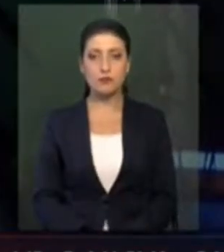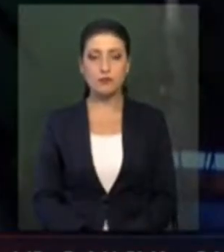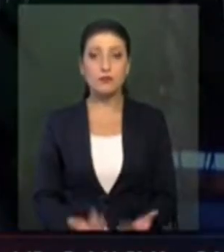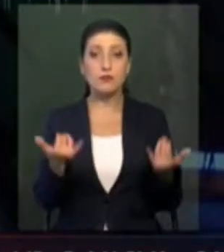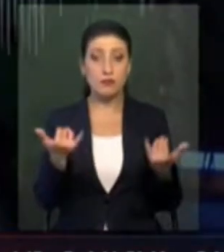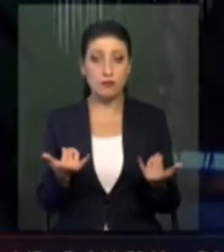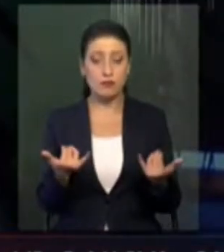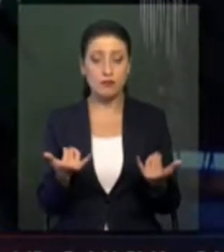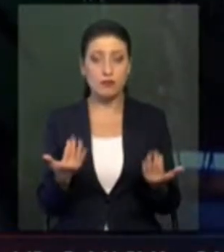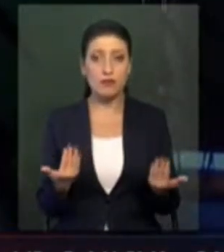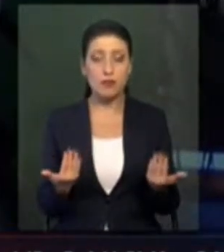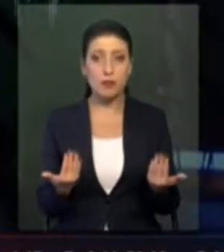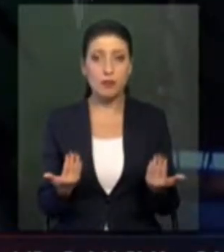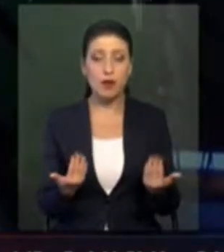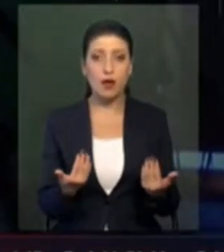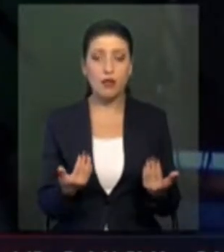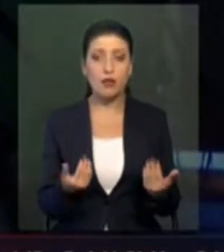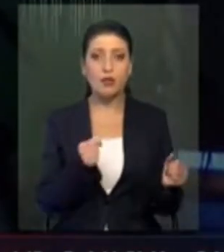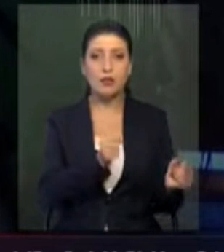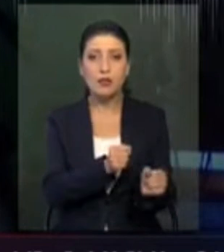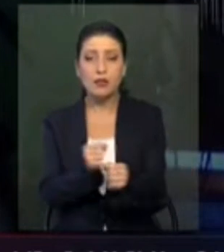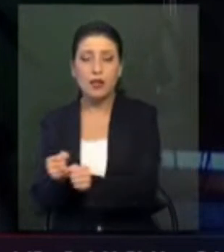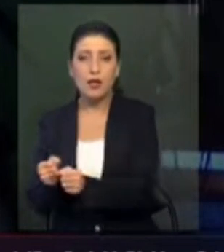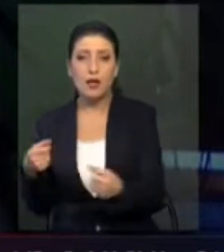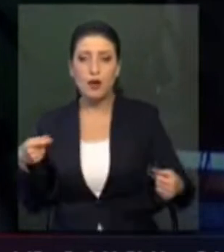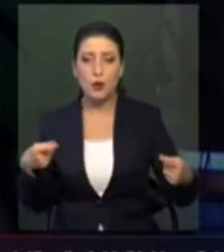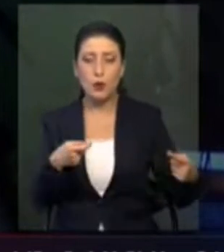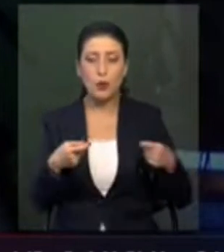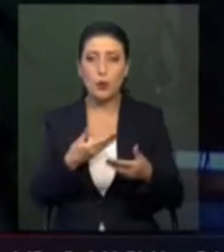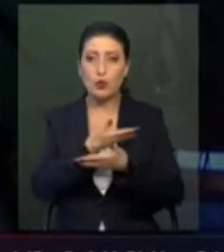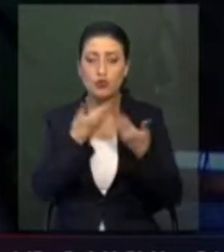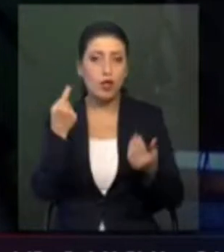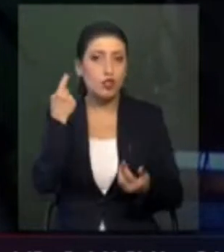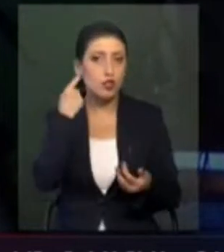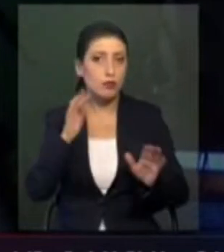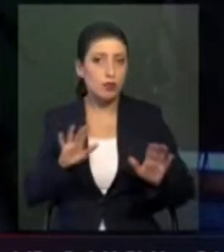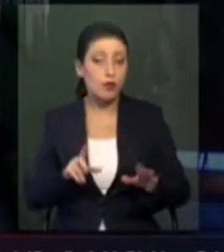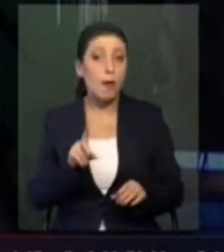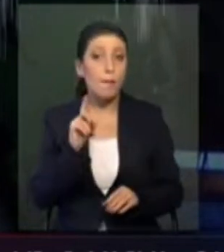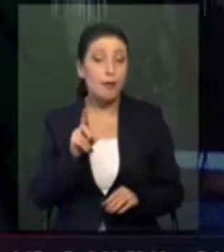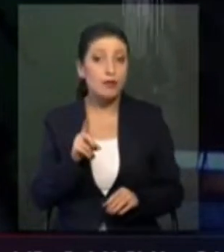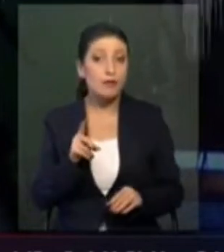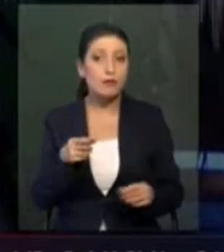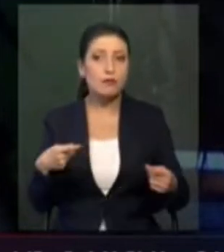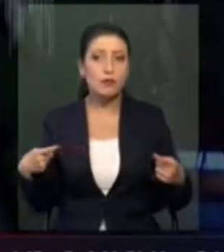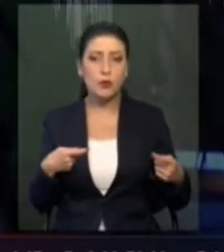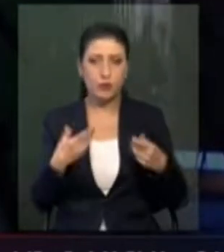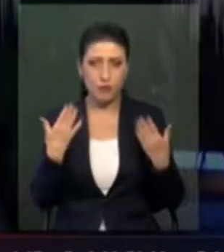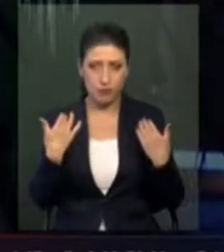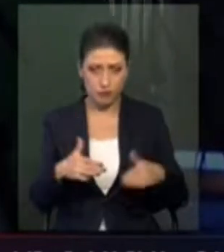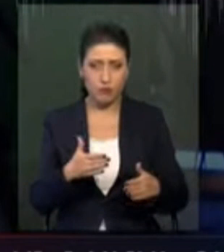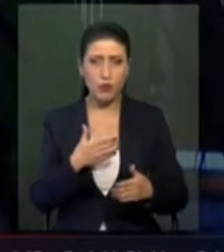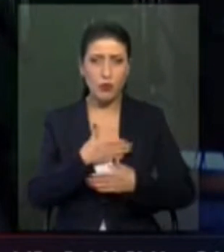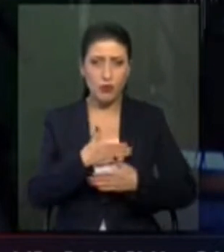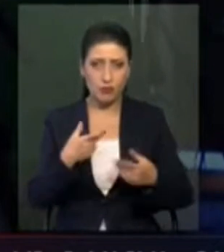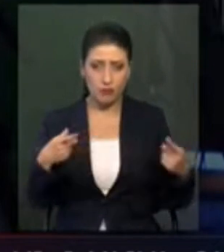Այս պահի դրությամբ հիմա Կրակոսներ ոնց որ թե չկա, չի լսում, բայց Կրակոսներ ունեցել ենք